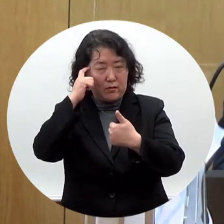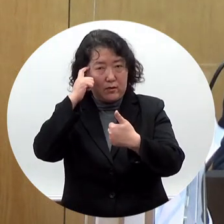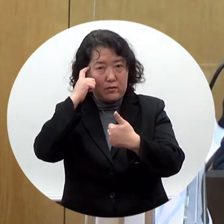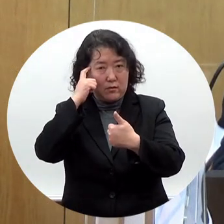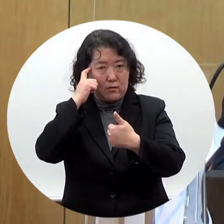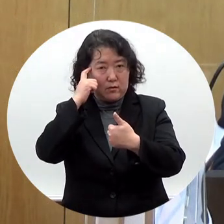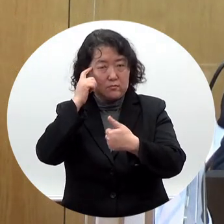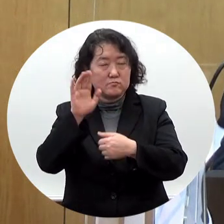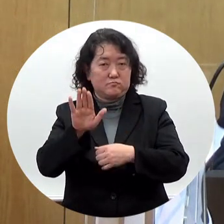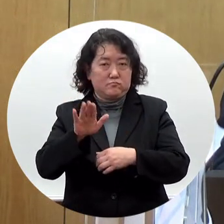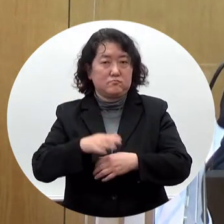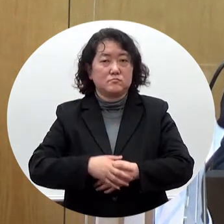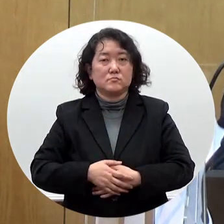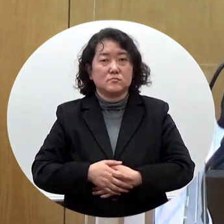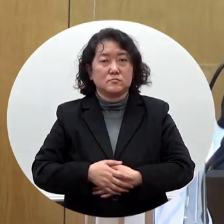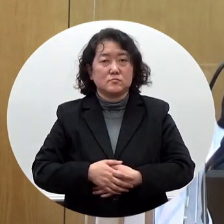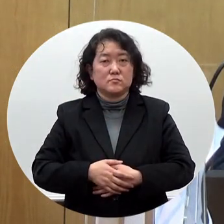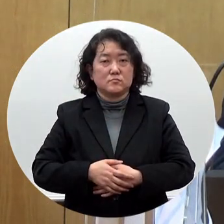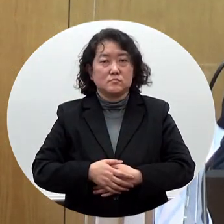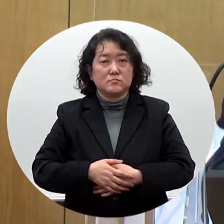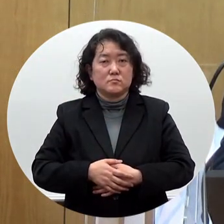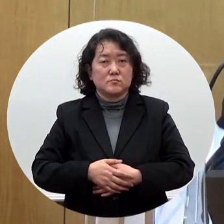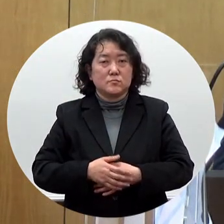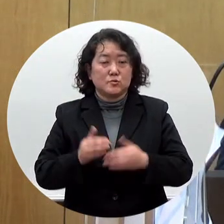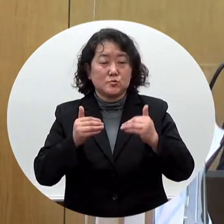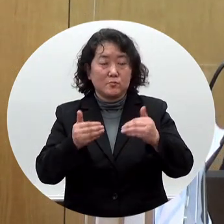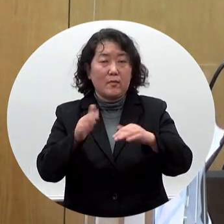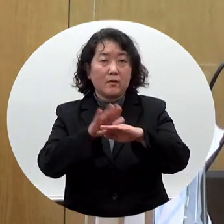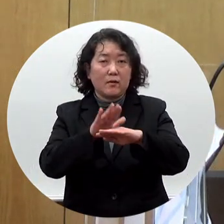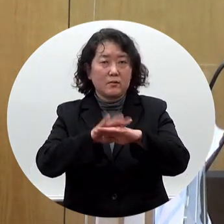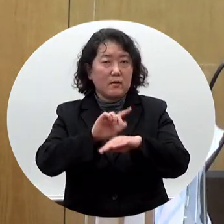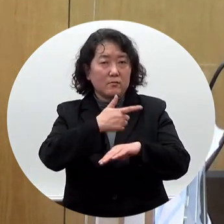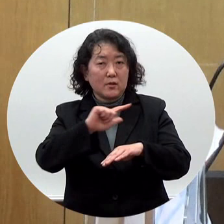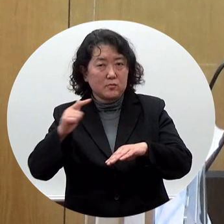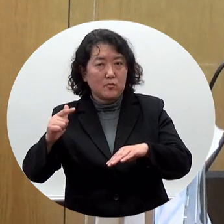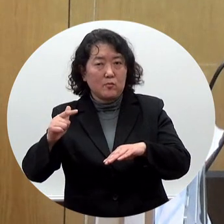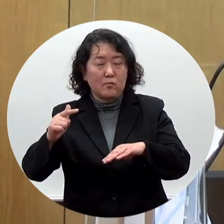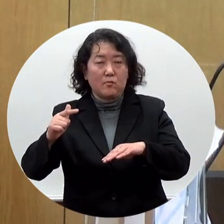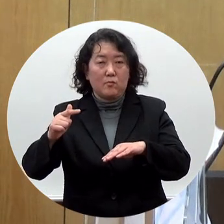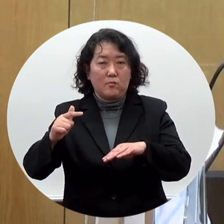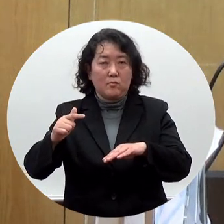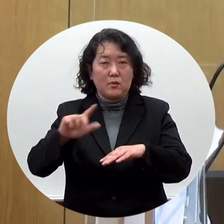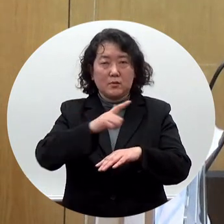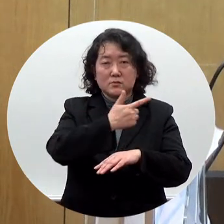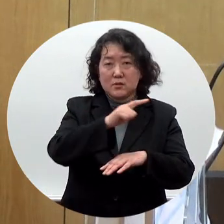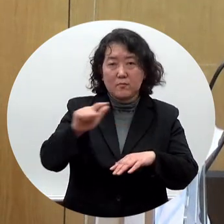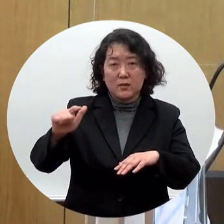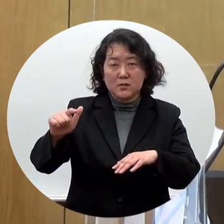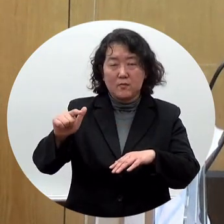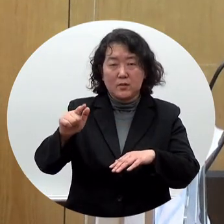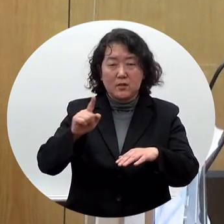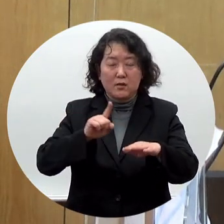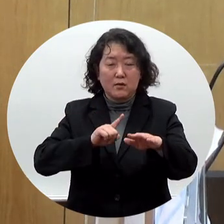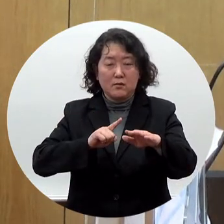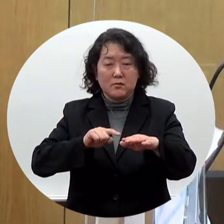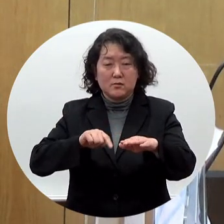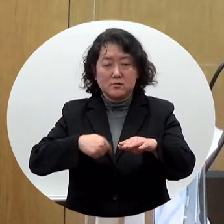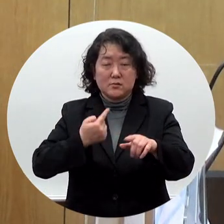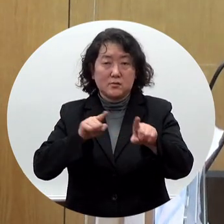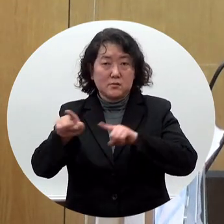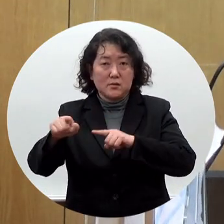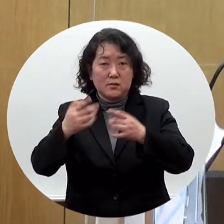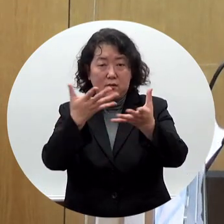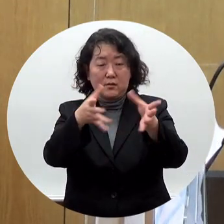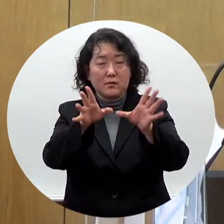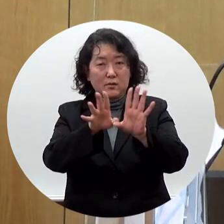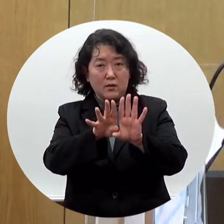ております。なお、スキームにつきましては、すでに取り組んでおられます、さまざまな先進自治体の今の動